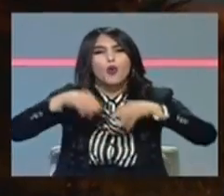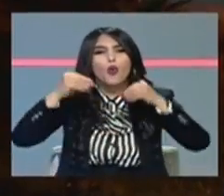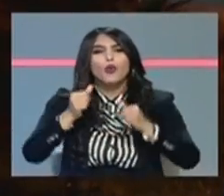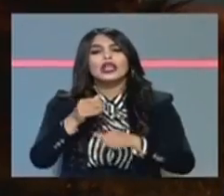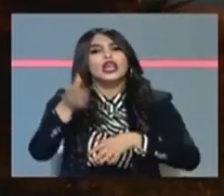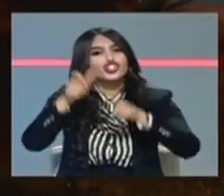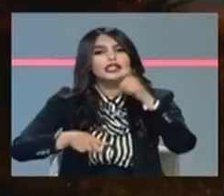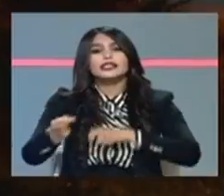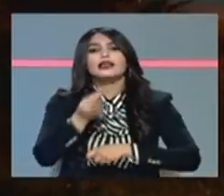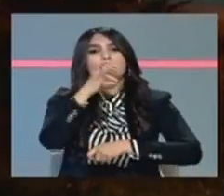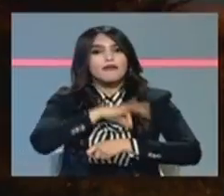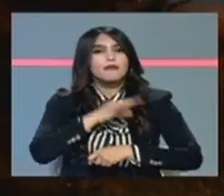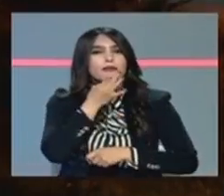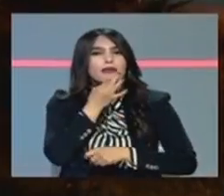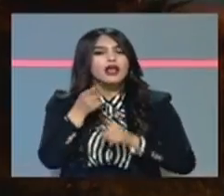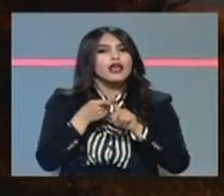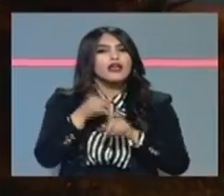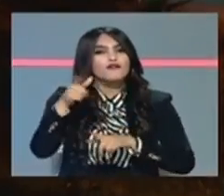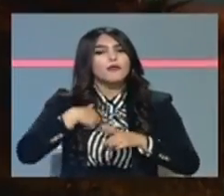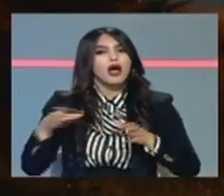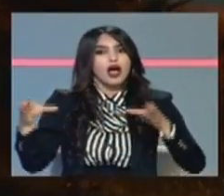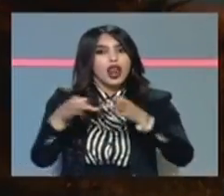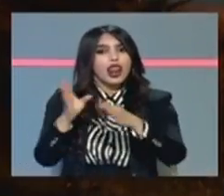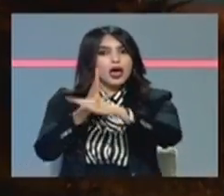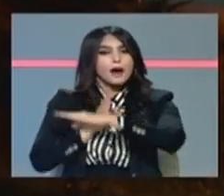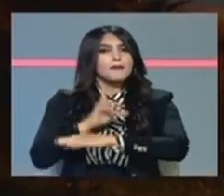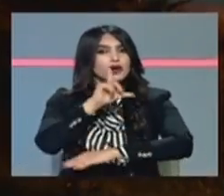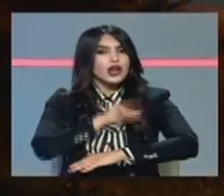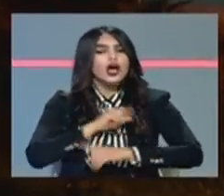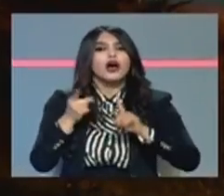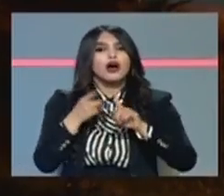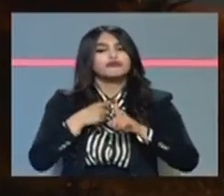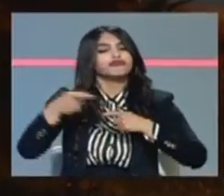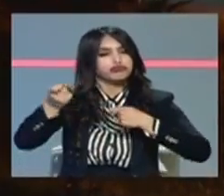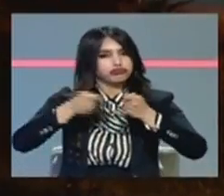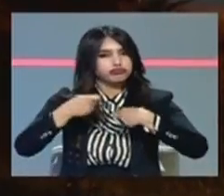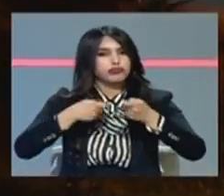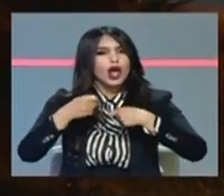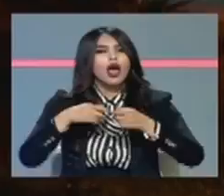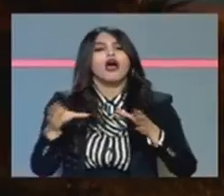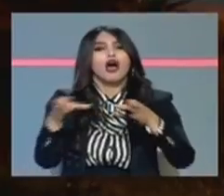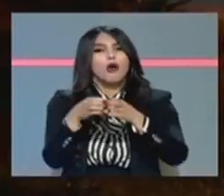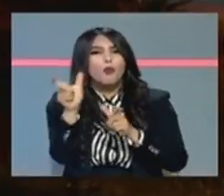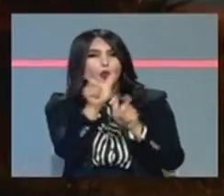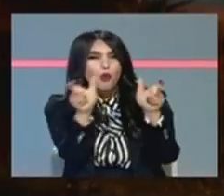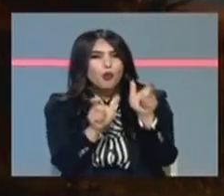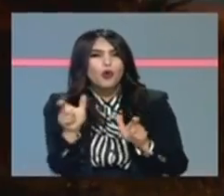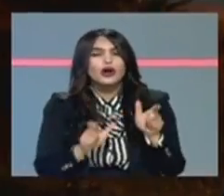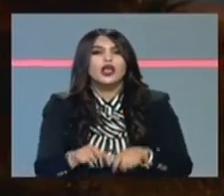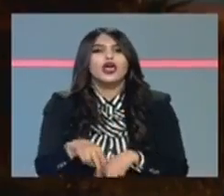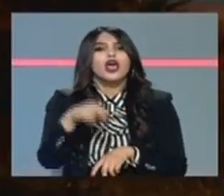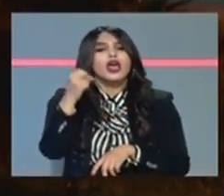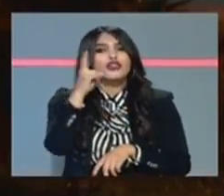احتكار، هذيك علاش كونت فرق مشتركه بين القوات الامنيه والعسكريه والتجاره، تم فيها معناها القيام ب